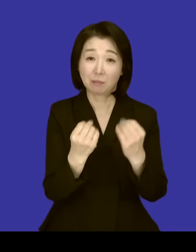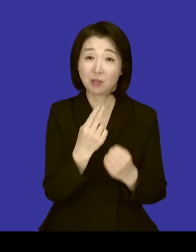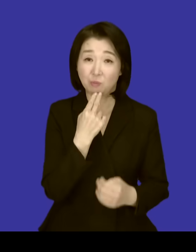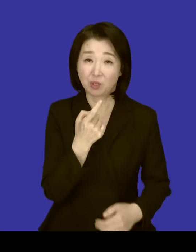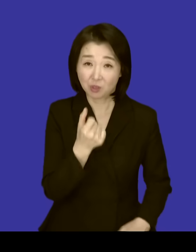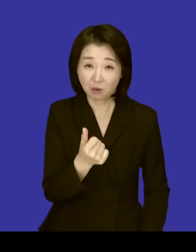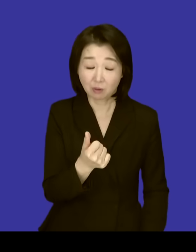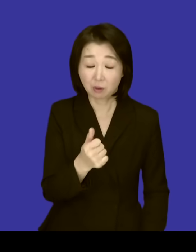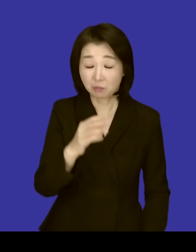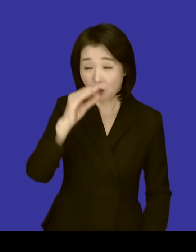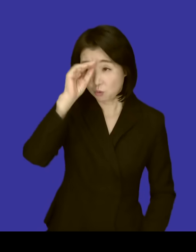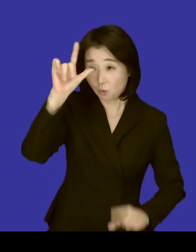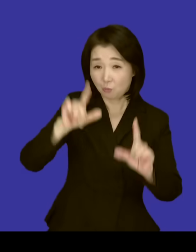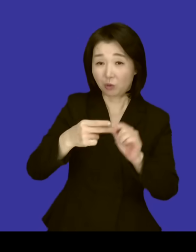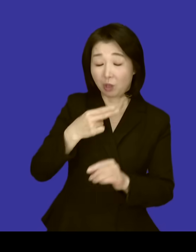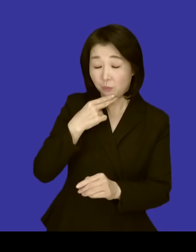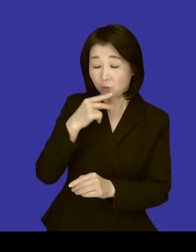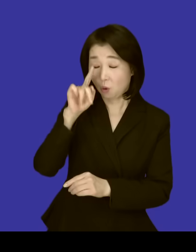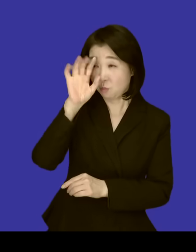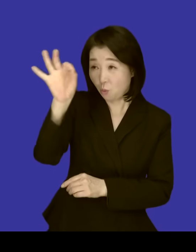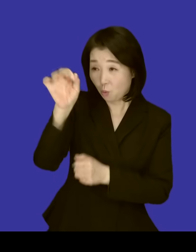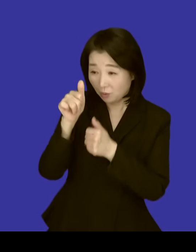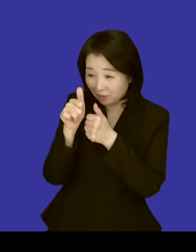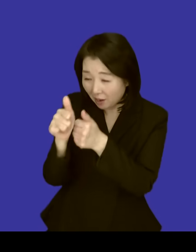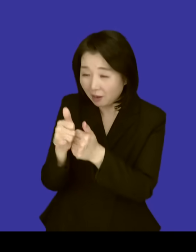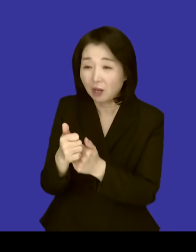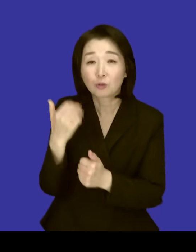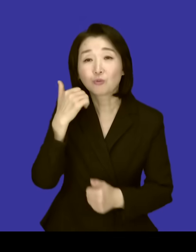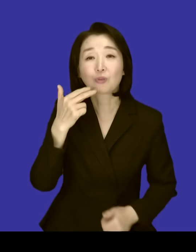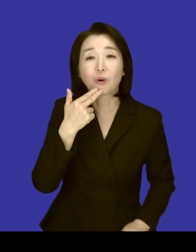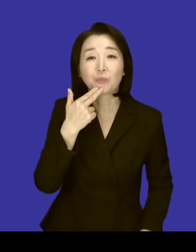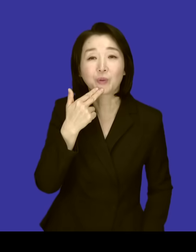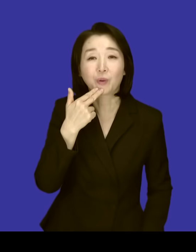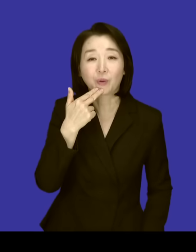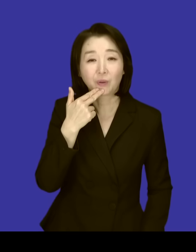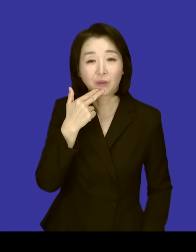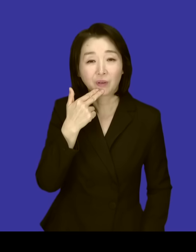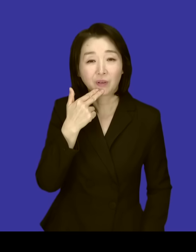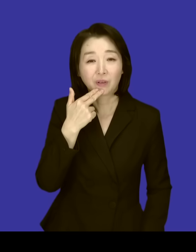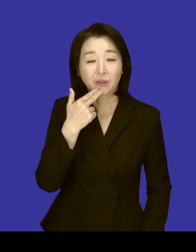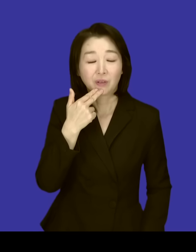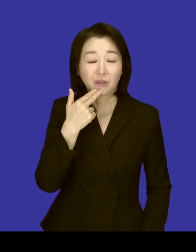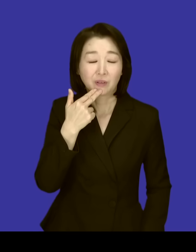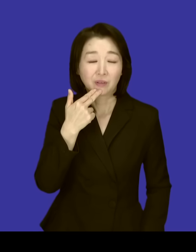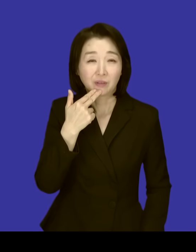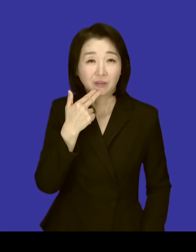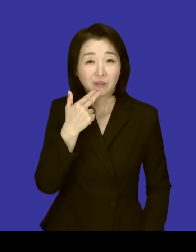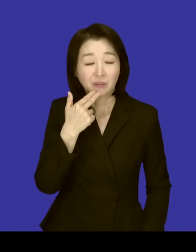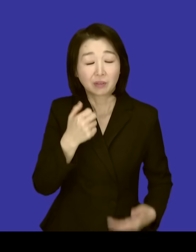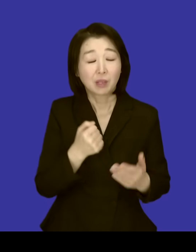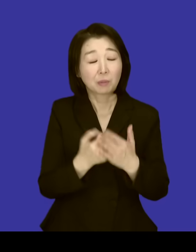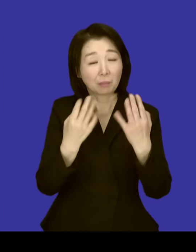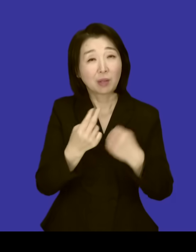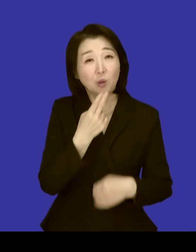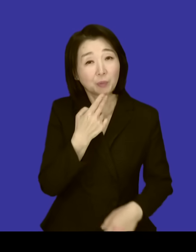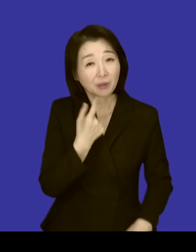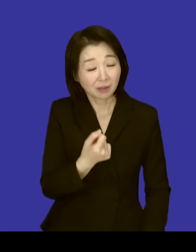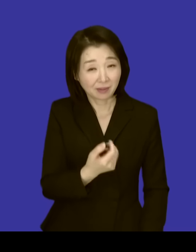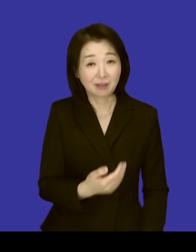또 롤모델이 없어서 보고 갈 수 있는 게 없어서 좀 많이 없던 거 아닌가라고 했는데